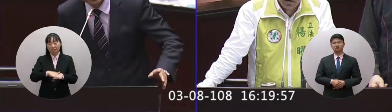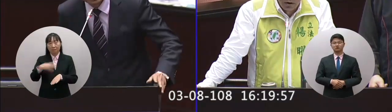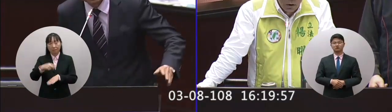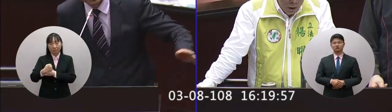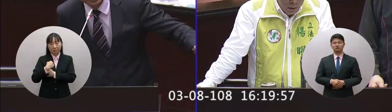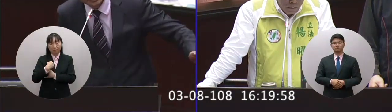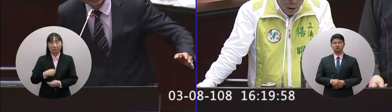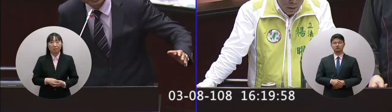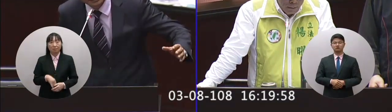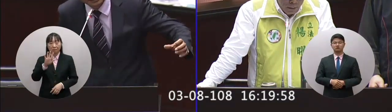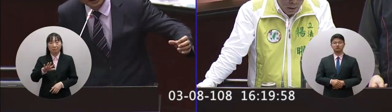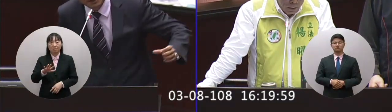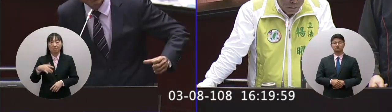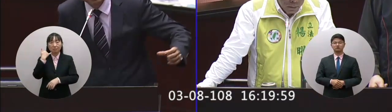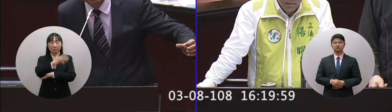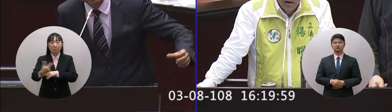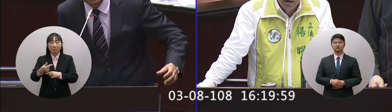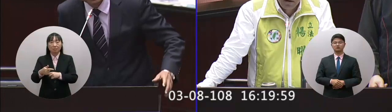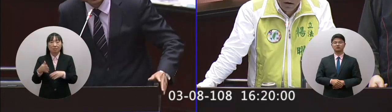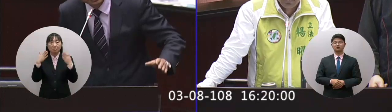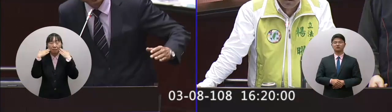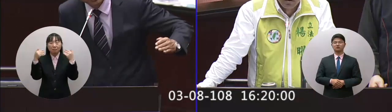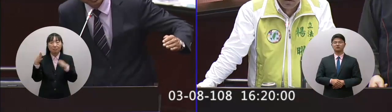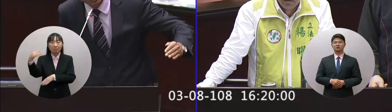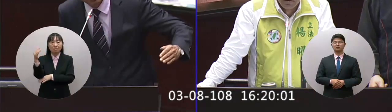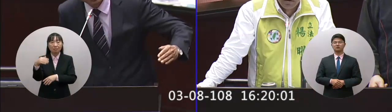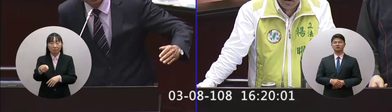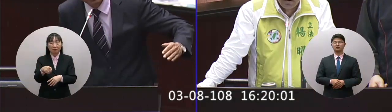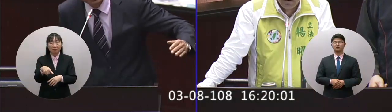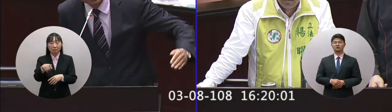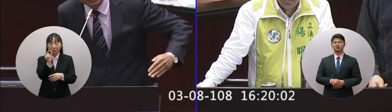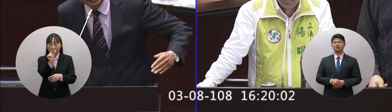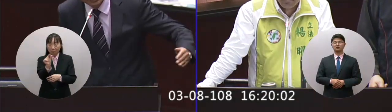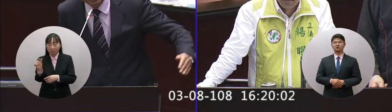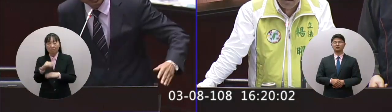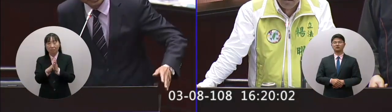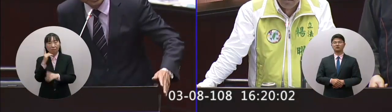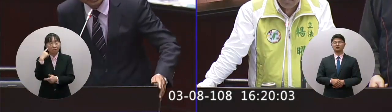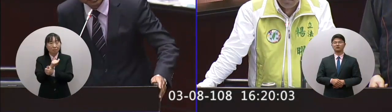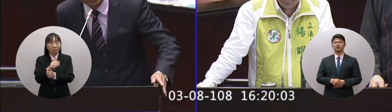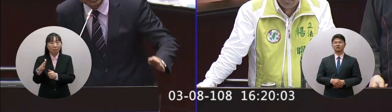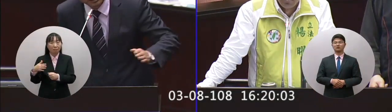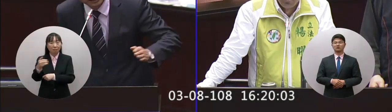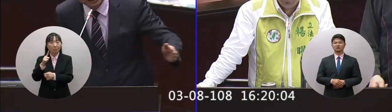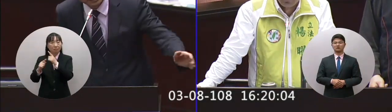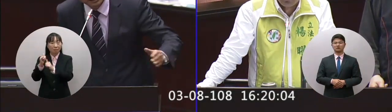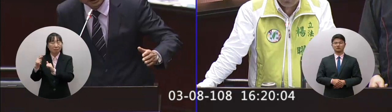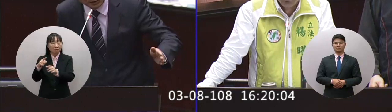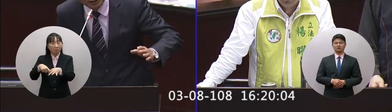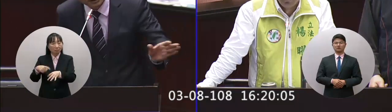再加强。那有些海上的像那个鳗苗的部分，其实我没有考虑到一些渔民上的收集，